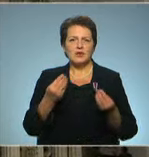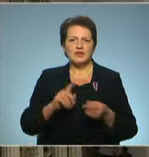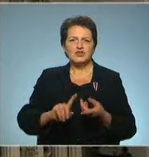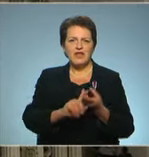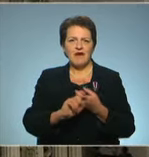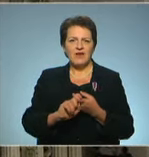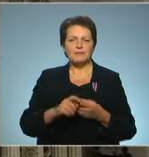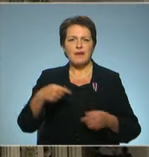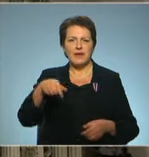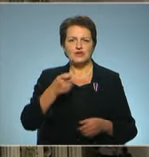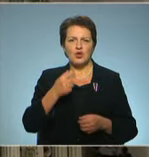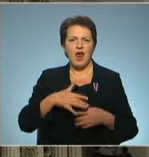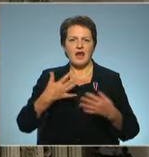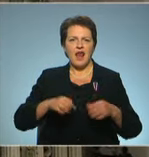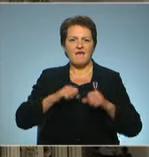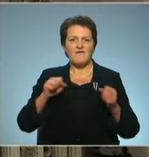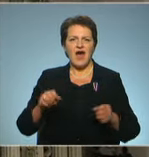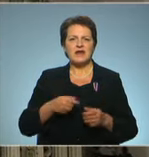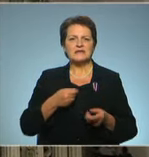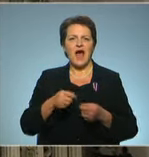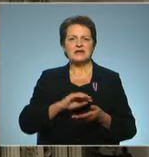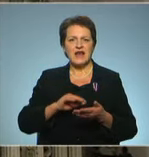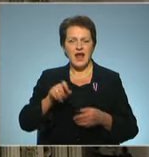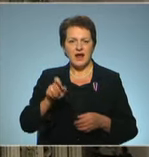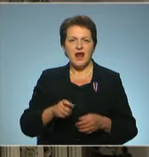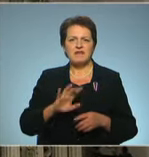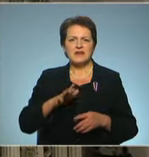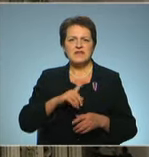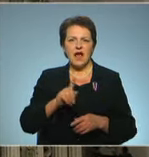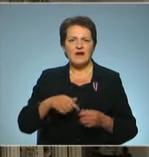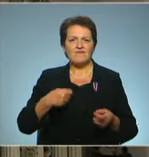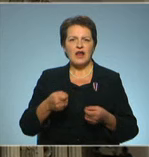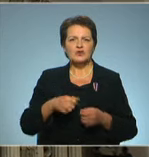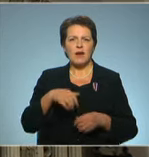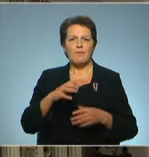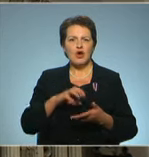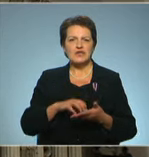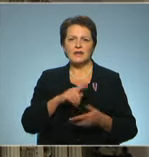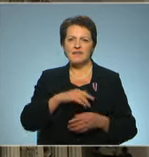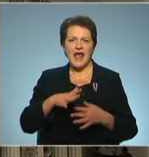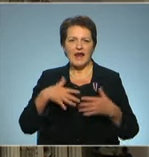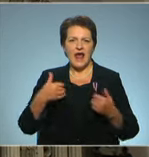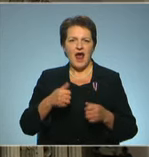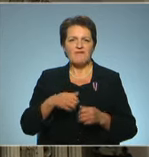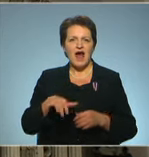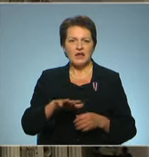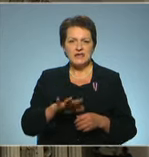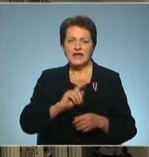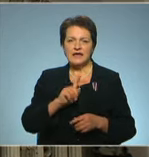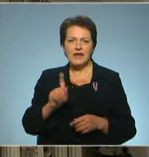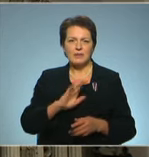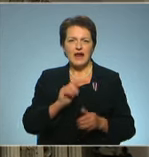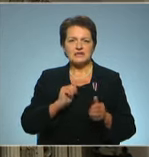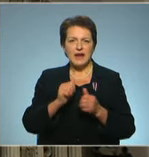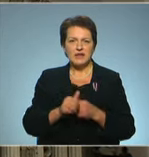prezidenta, no lielvaras kanclera līdz katram valdošam postenim nelielā valstī, ikvienam, kas pretendē uz lielāku vai